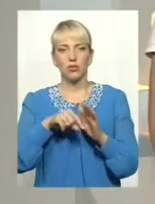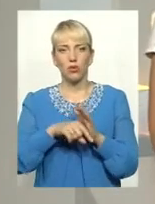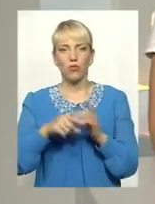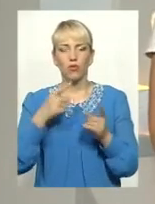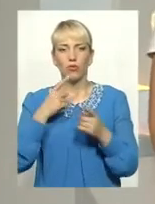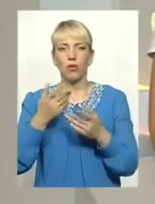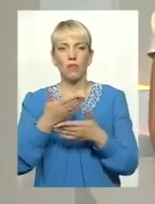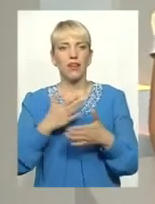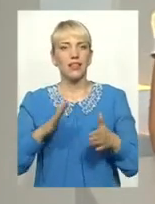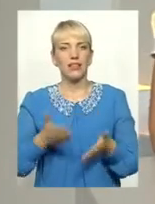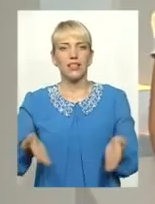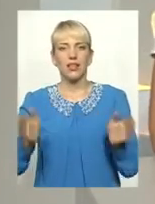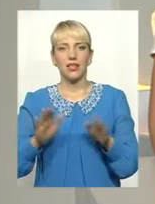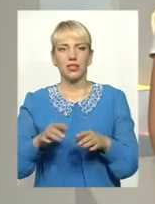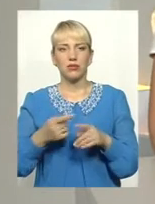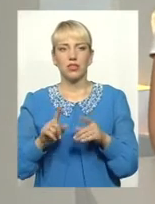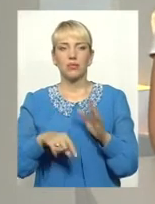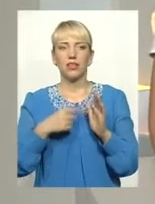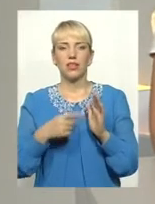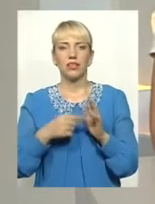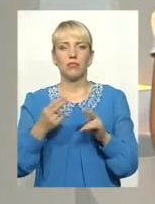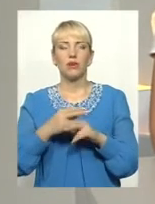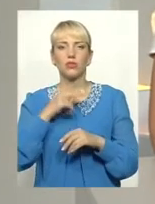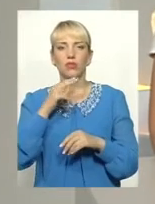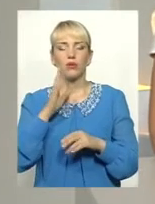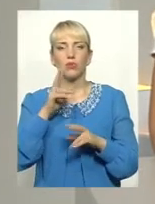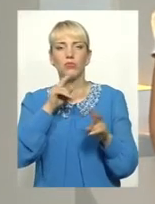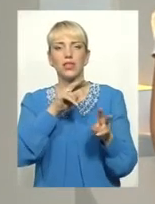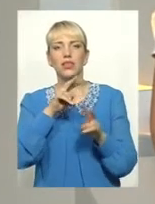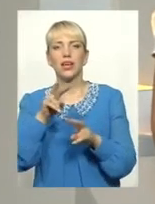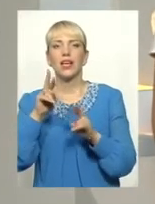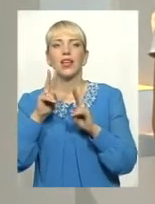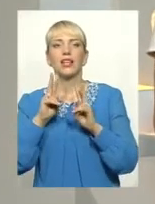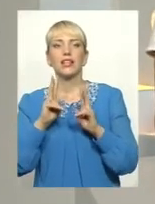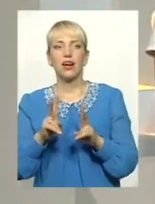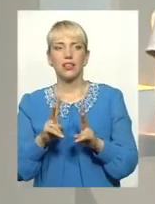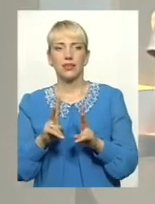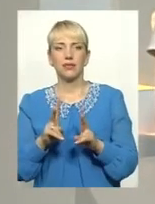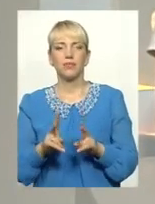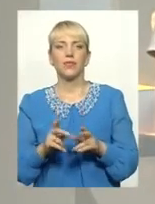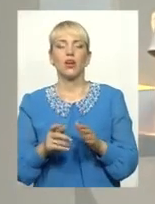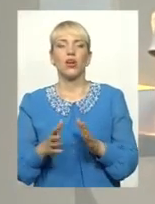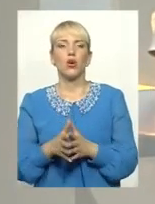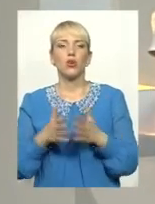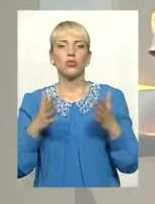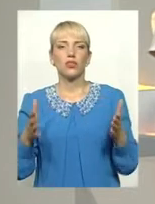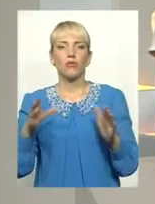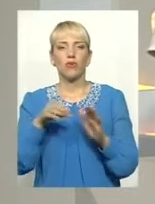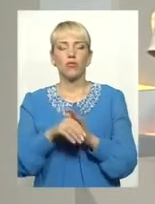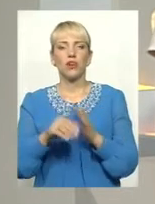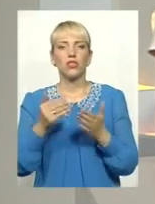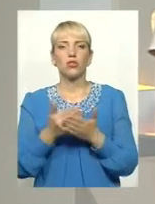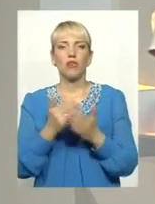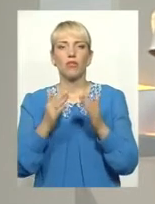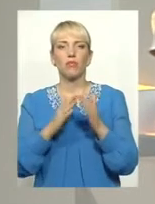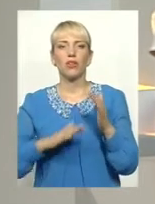питання без уваги і надалі будемо слідкувати за тим, як же ж розгортається впровадження з нашим новим притулком і